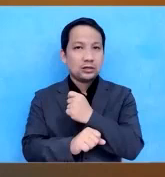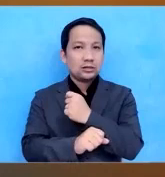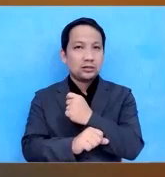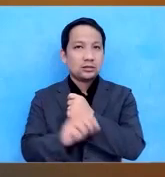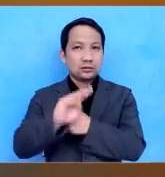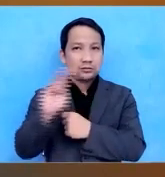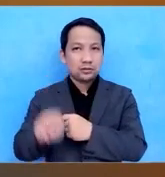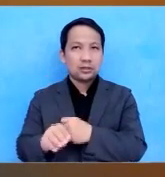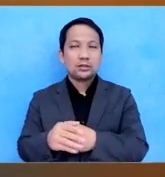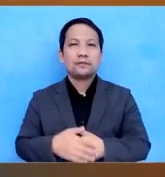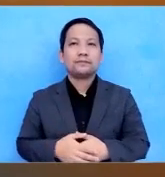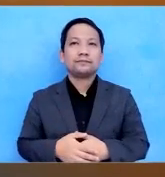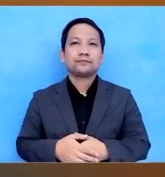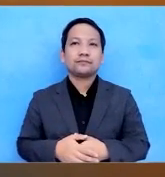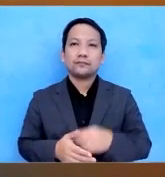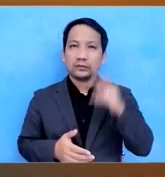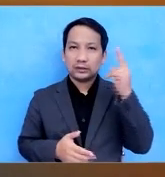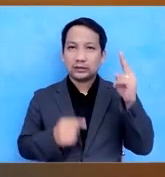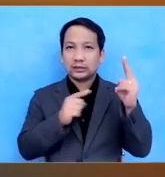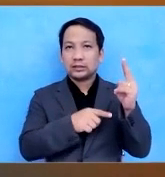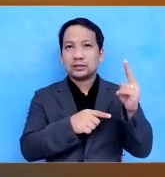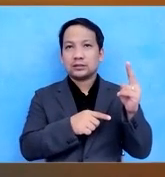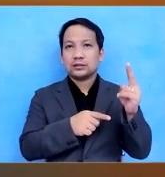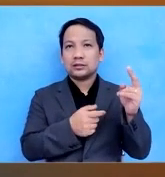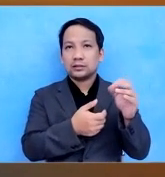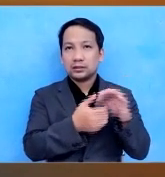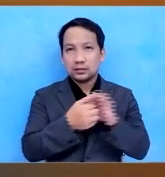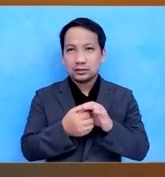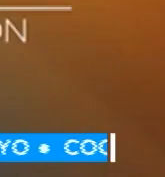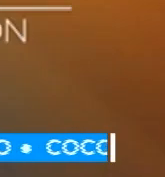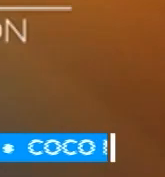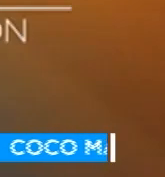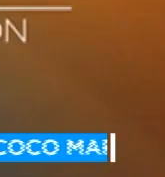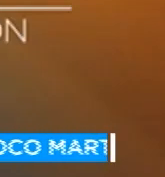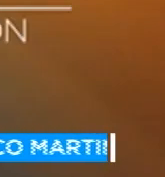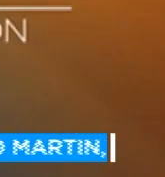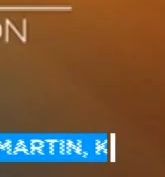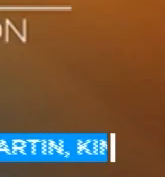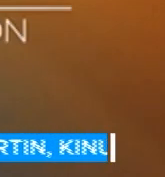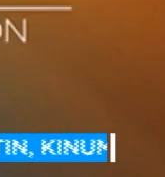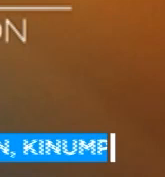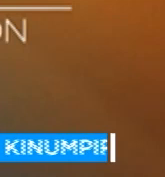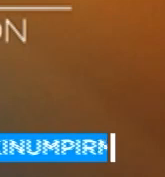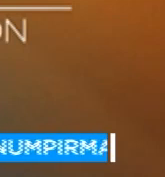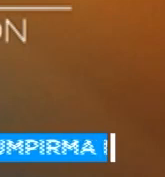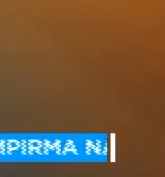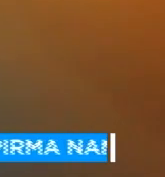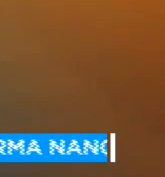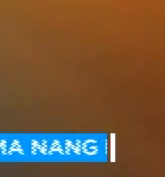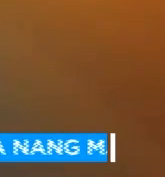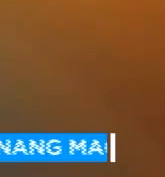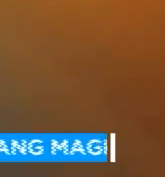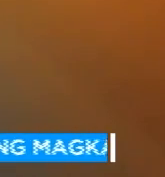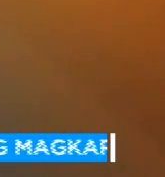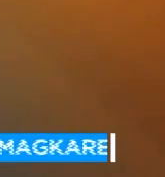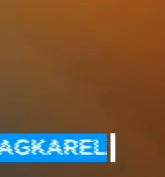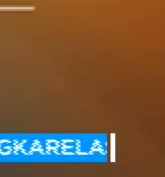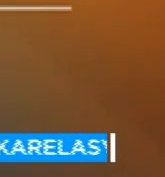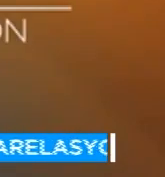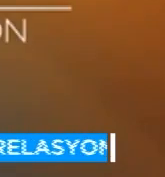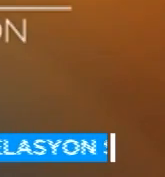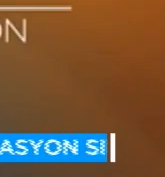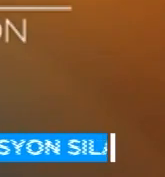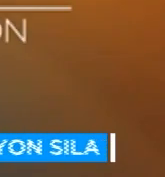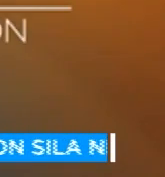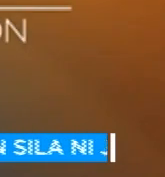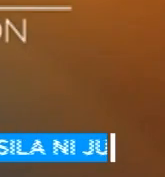Yung tiyuhin ng suspect natin, bit-bit naman yung sabobag ng biktima natin. Kaya dalawa po siya naaresto doon. Yung main suspect po